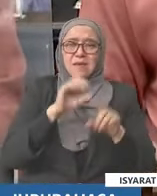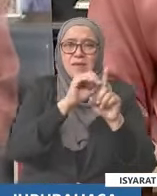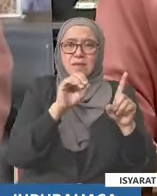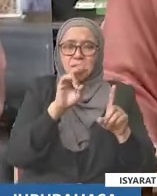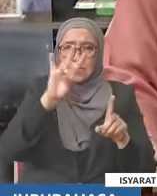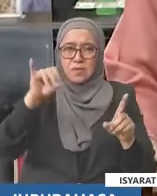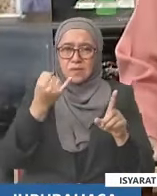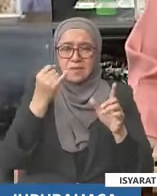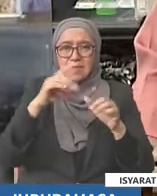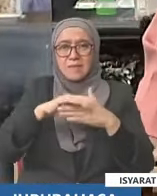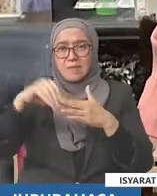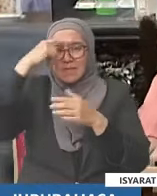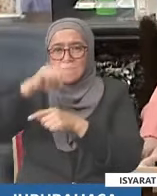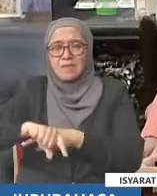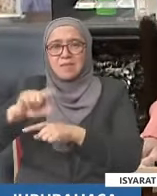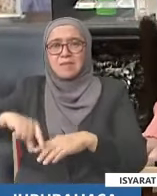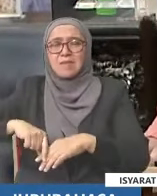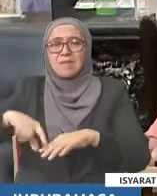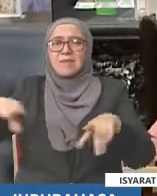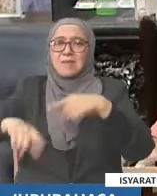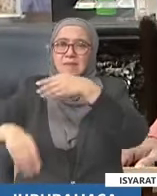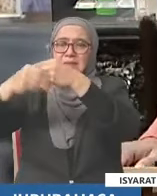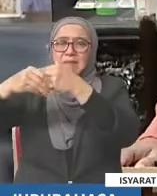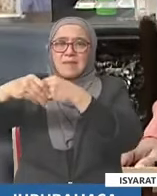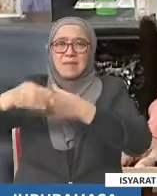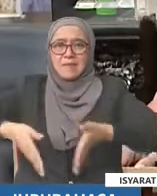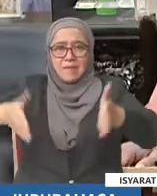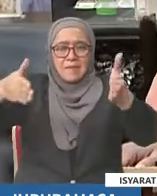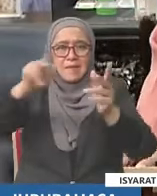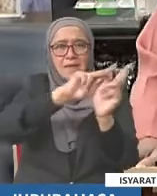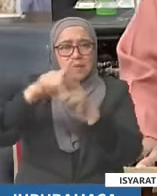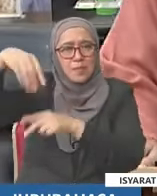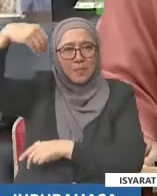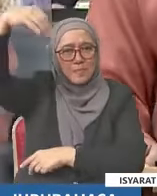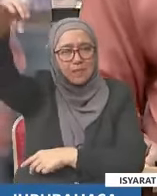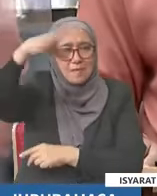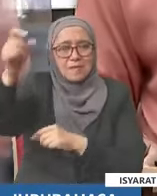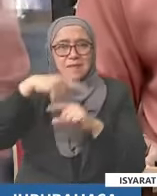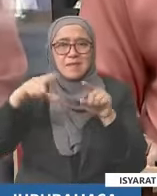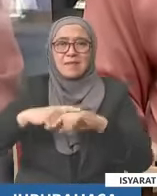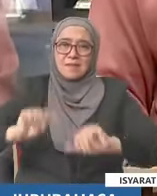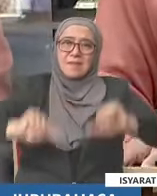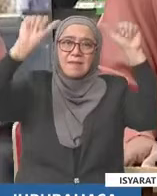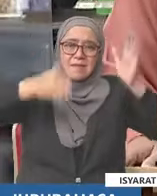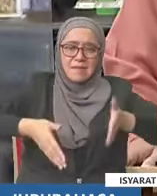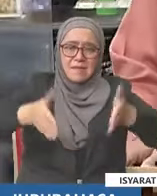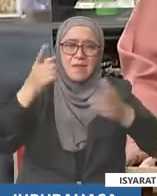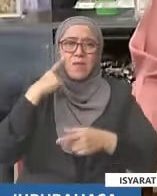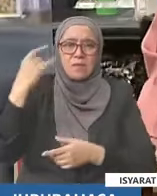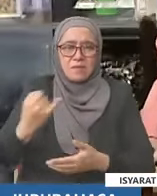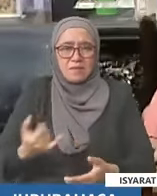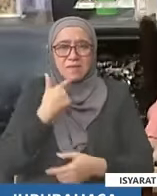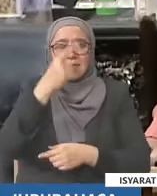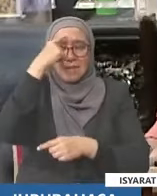penyelenggara lebih 500.000 ini lampu Jalan Kampung dan menaik taraf 20 buat catatan uzur serta kerja-kerja awalan bagi